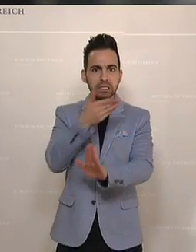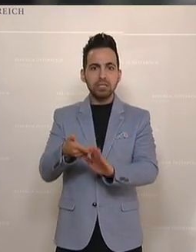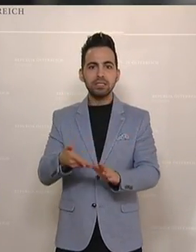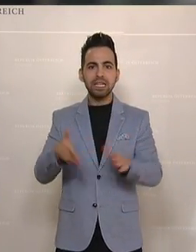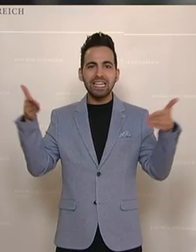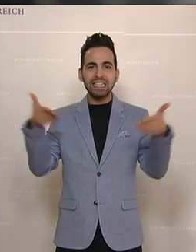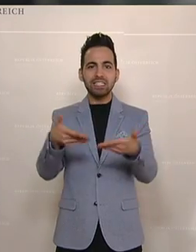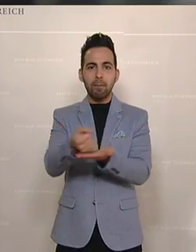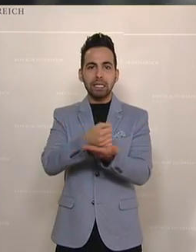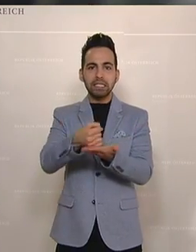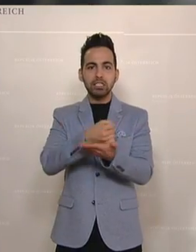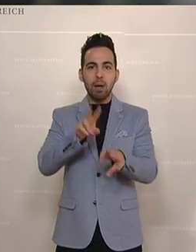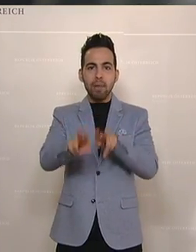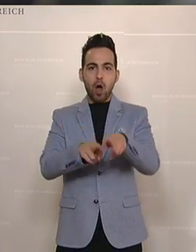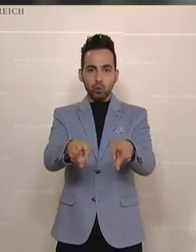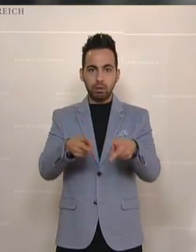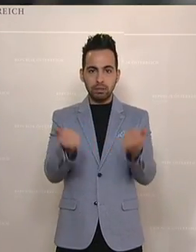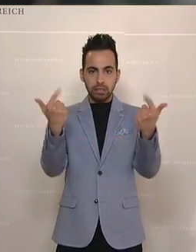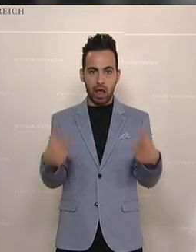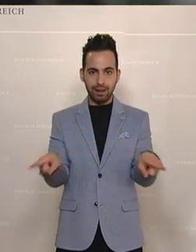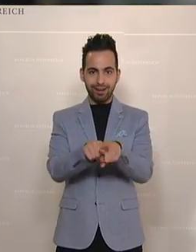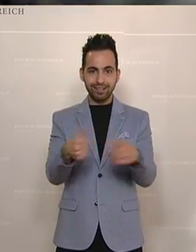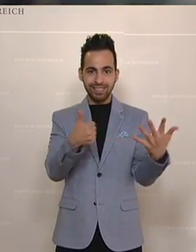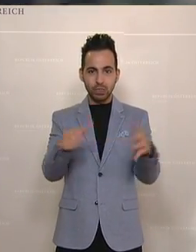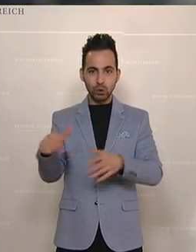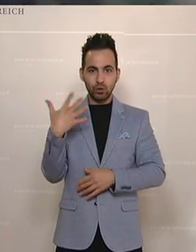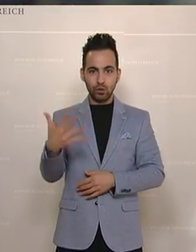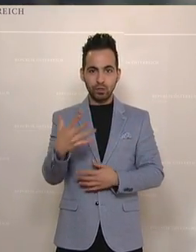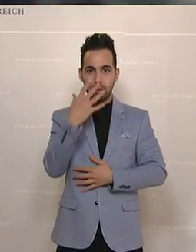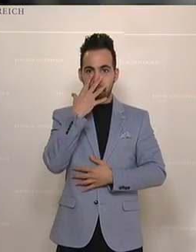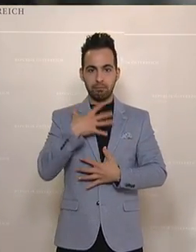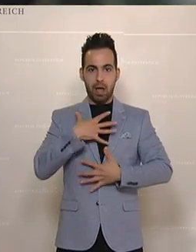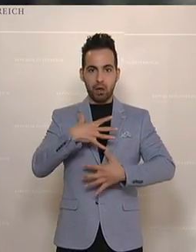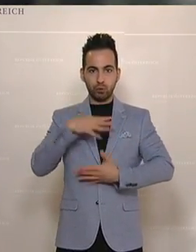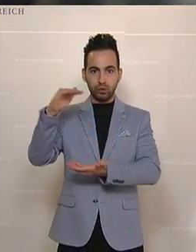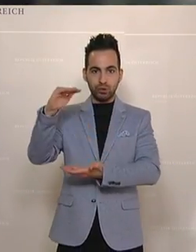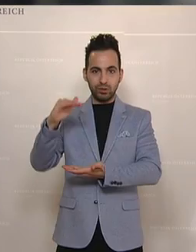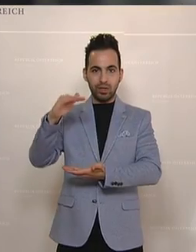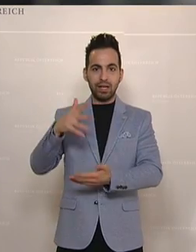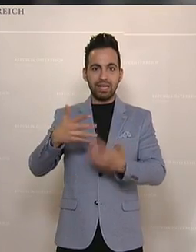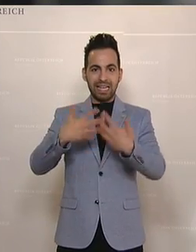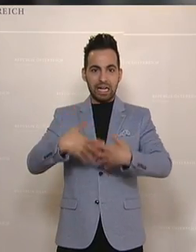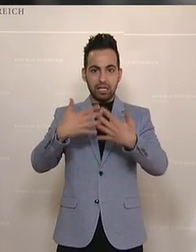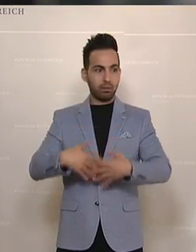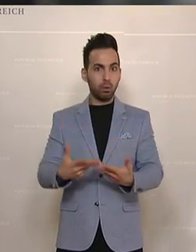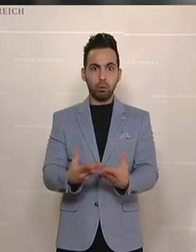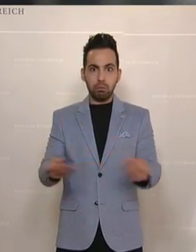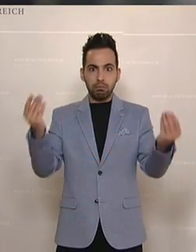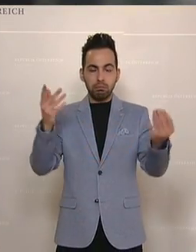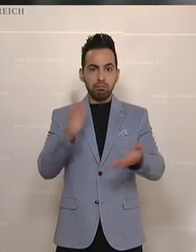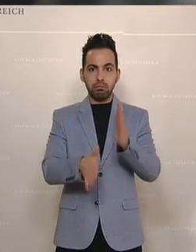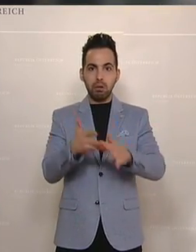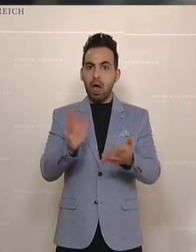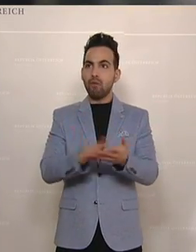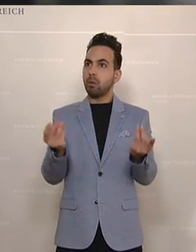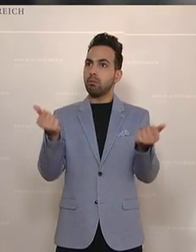Anzahl an intensivmedizinischen Behandlungsbetten haben, dass 650 angeschaffte Beatmungsgeräte in unserem System offensichtlich vollkommen spurlos verschwinden,